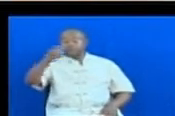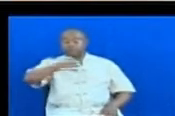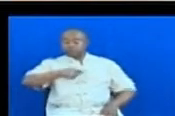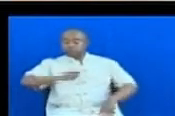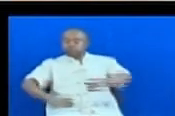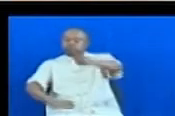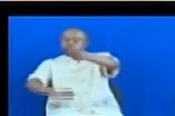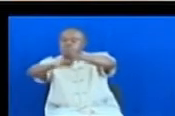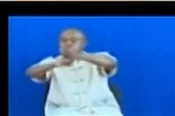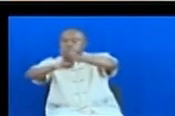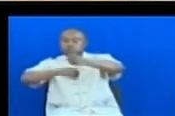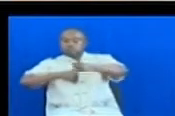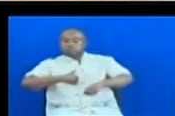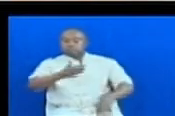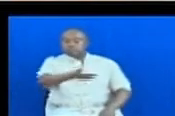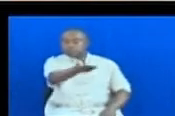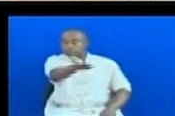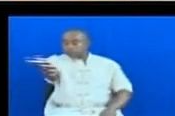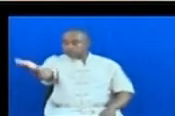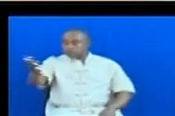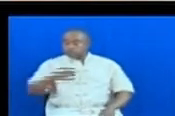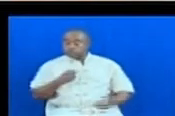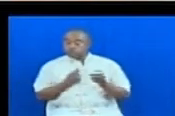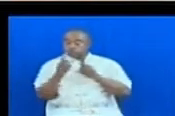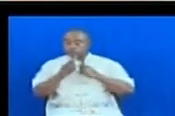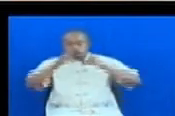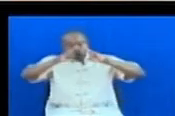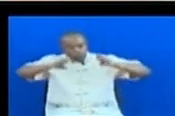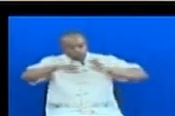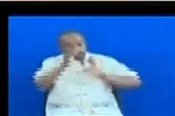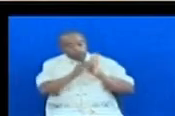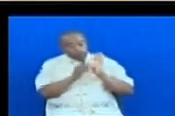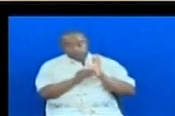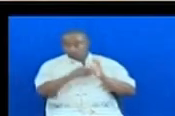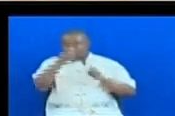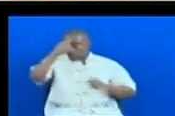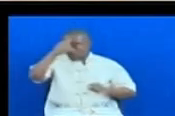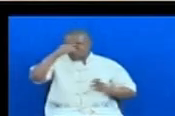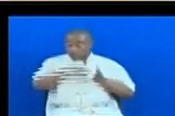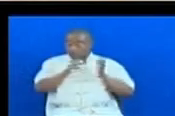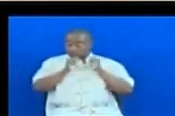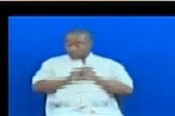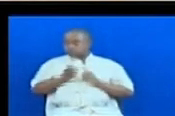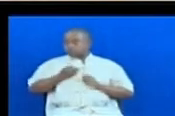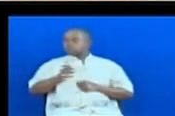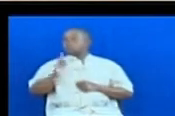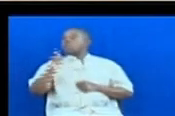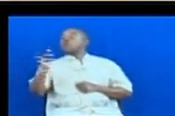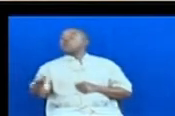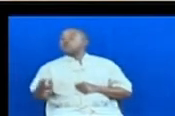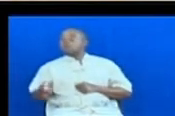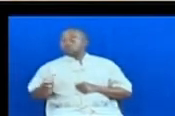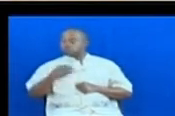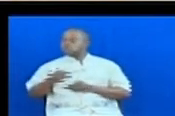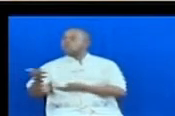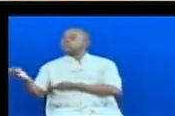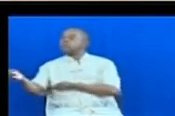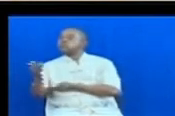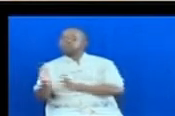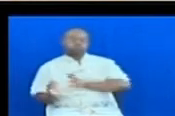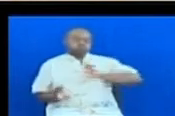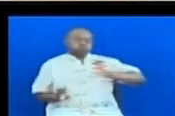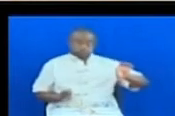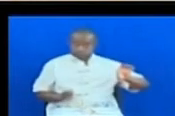pamoja na nyie tukizungumza kuhusu ukaguzi wa hesabu, manake lazima kuwe na fedha ambazo zilikusanywa, baada ya